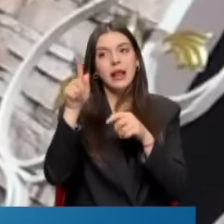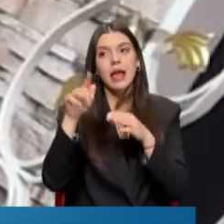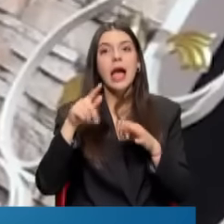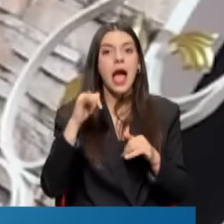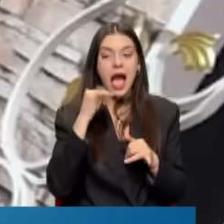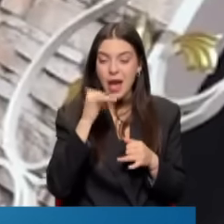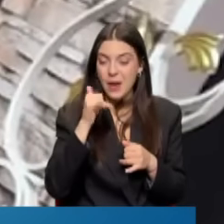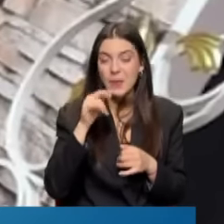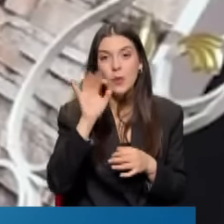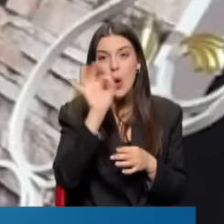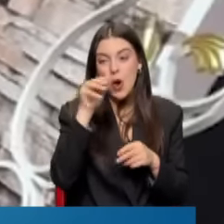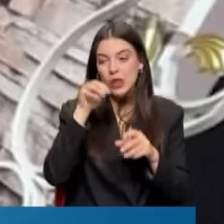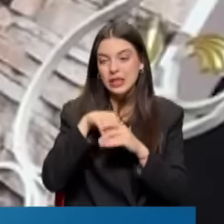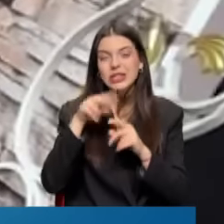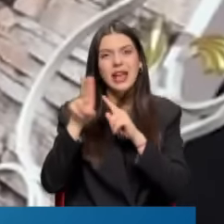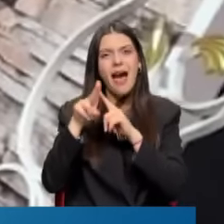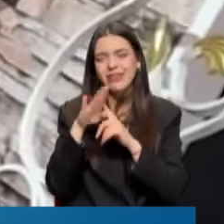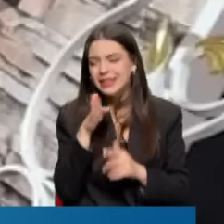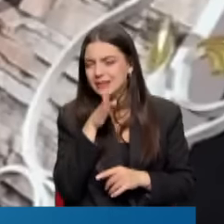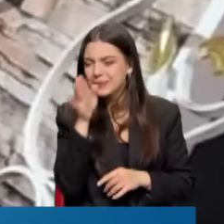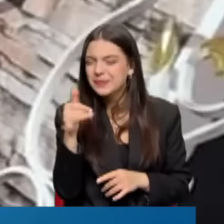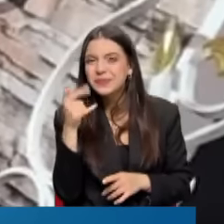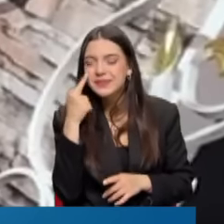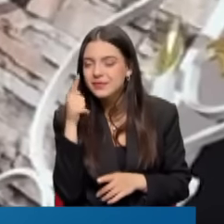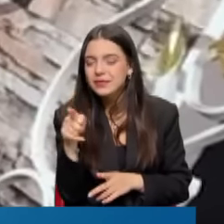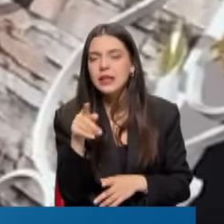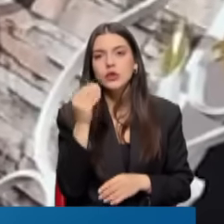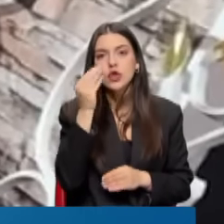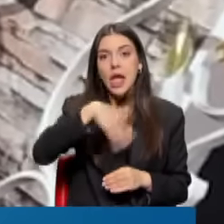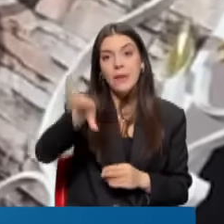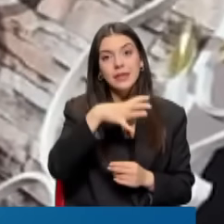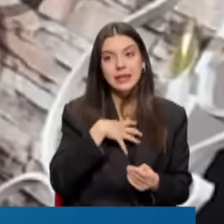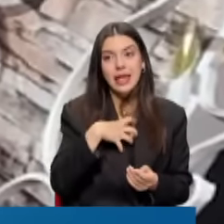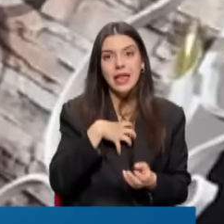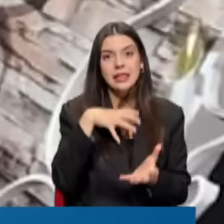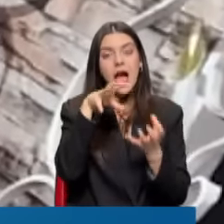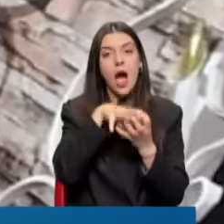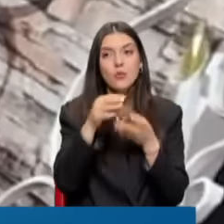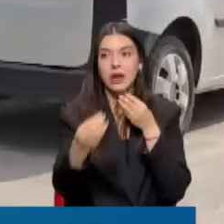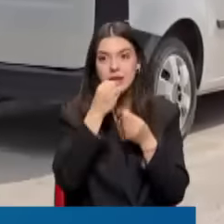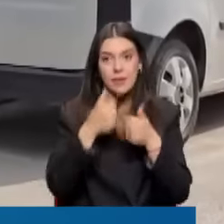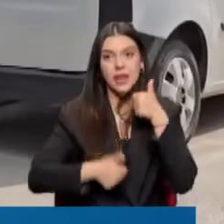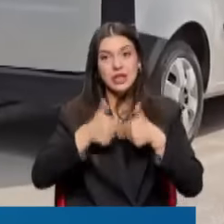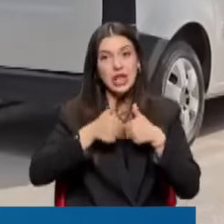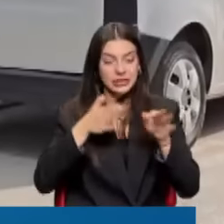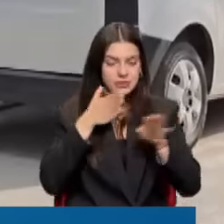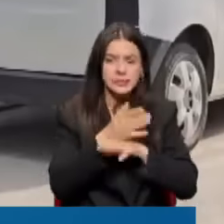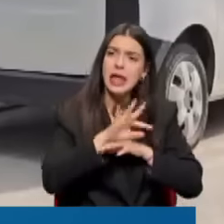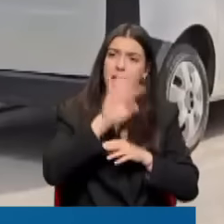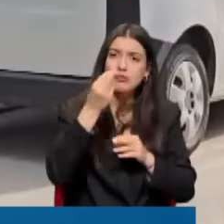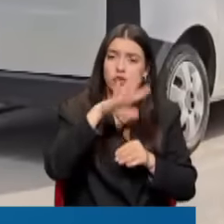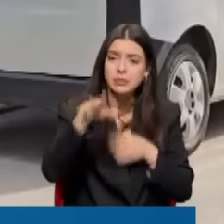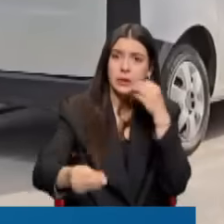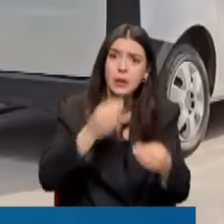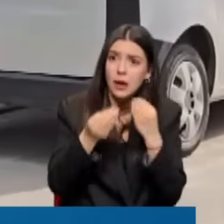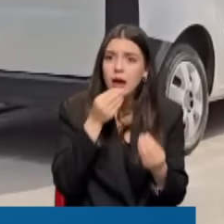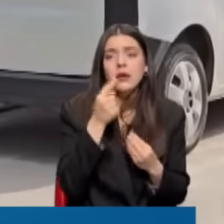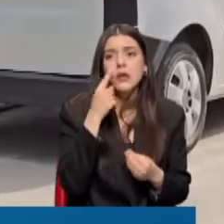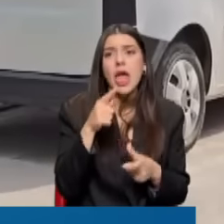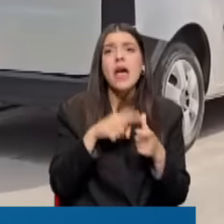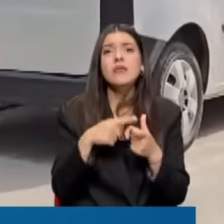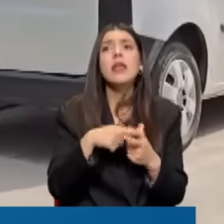kantinden hamburger aldı Çocuklar kendi aralarında hızlı hamburger yeme yarışına girdi hızlıca yemek yedikleri sırada